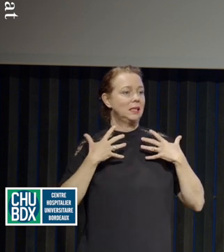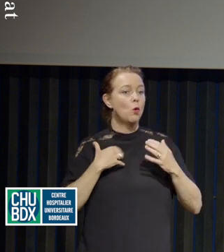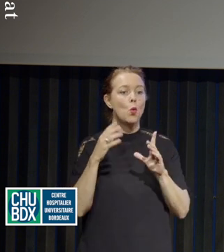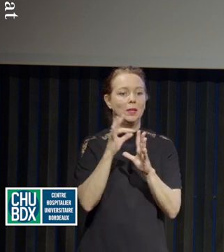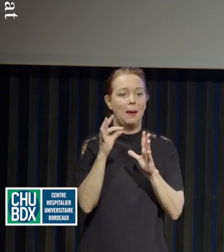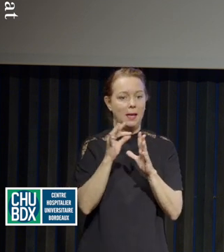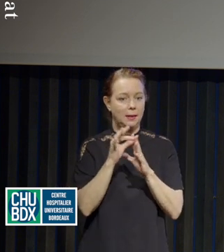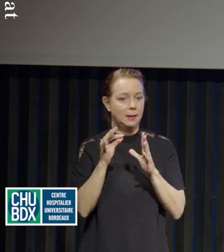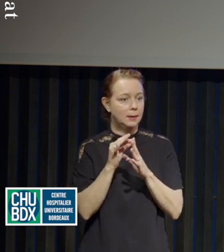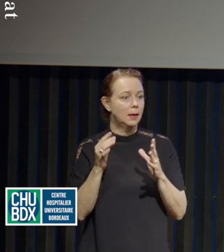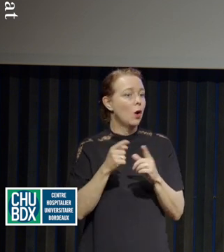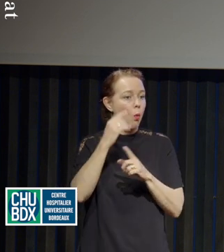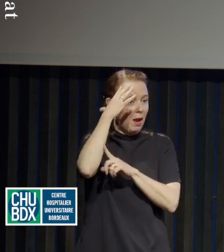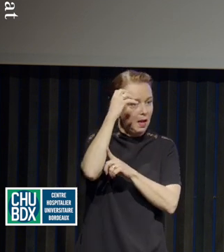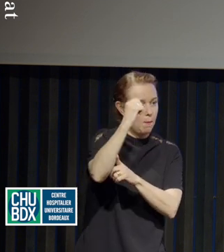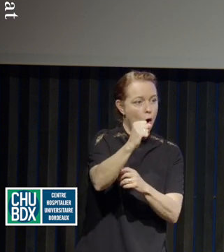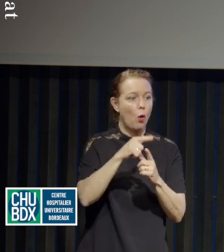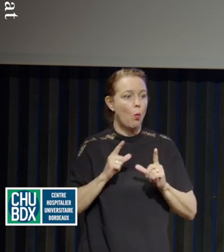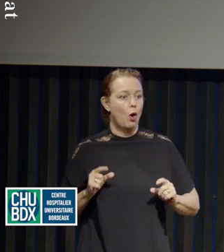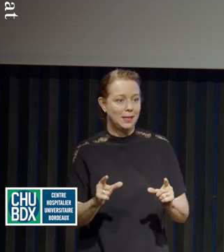de l'arthrite, de l'Alzheimer ou du cancer.